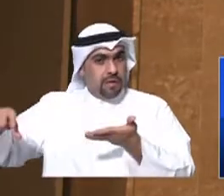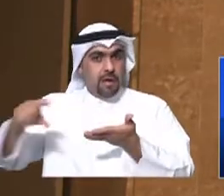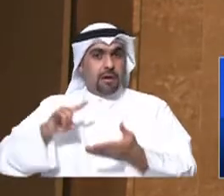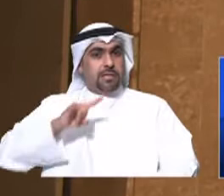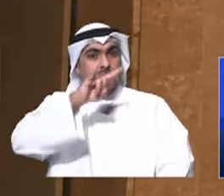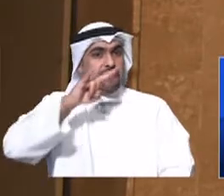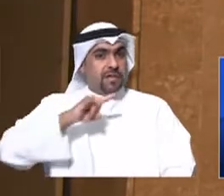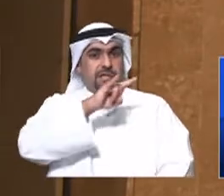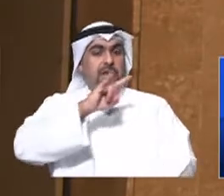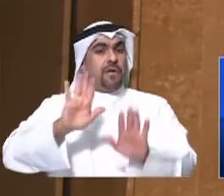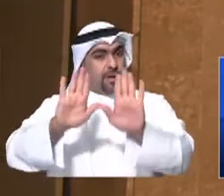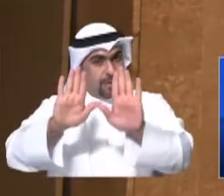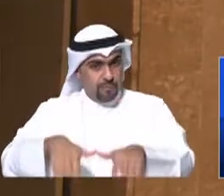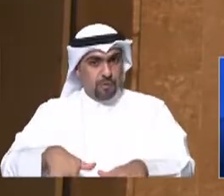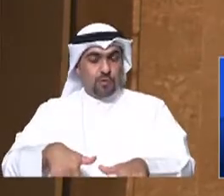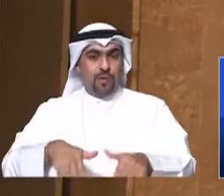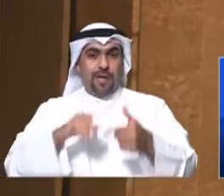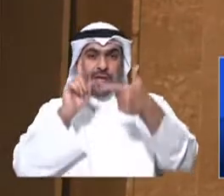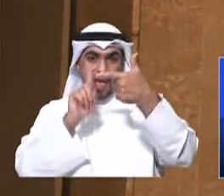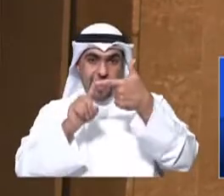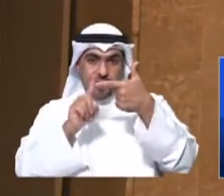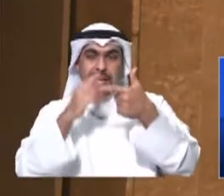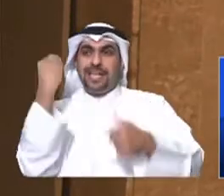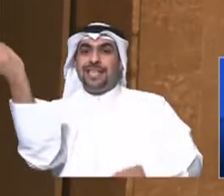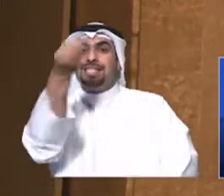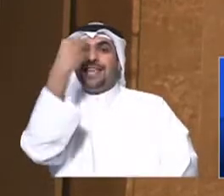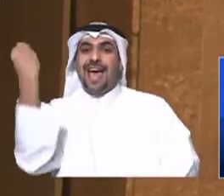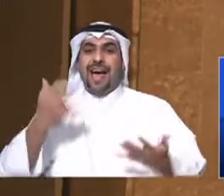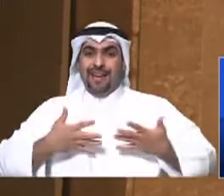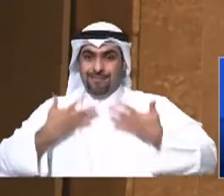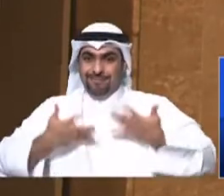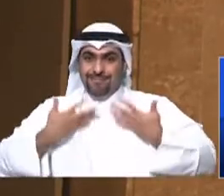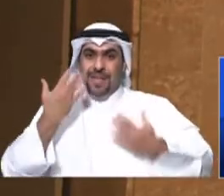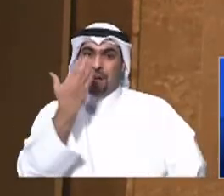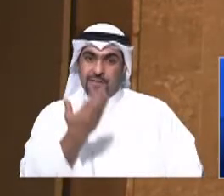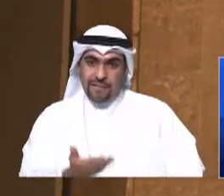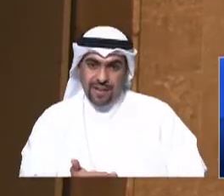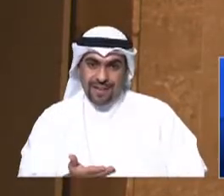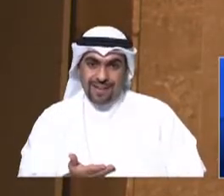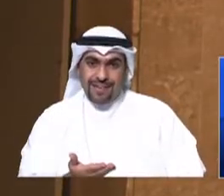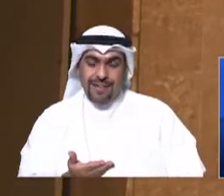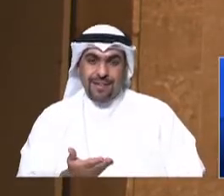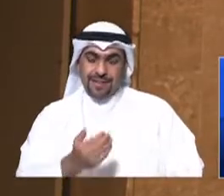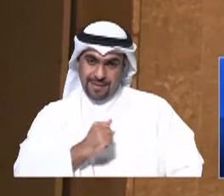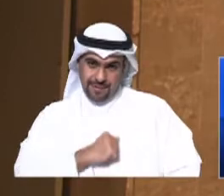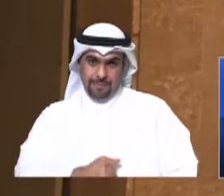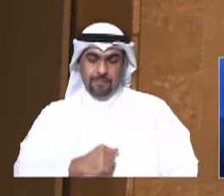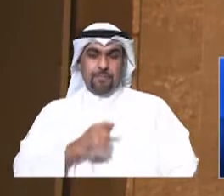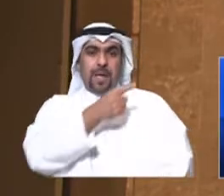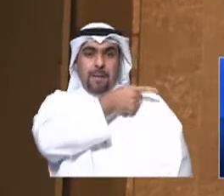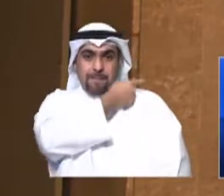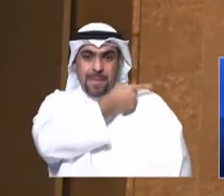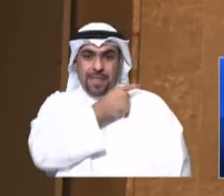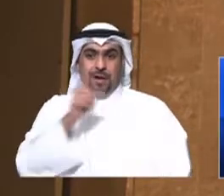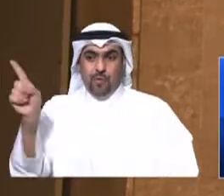في المغرب. وكذلك من الناحية التجارية سيكون هناك يعني رحلات مبدئيا برحلتين